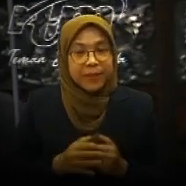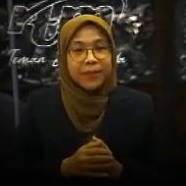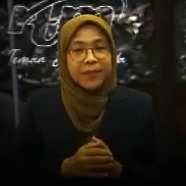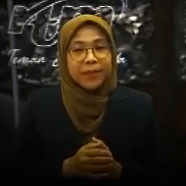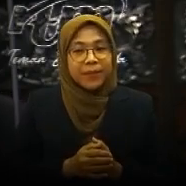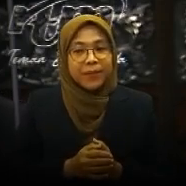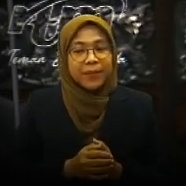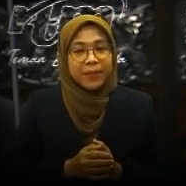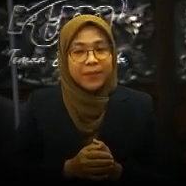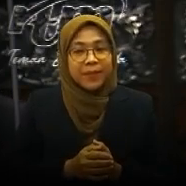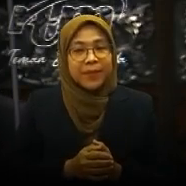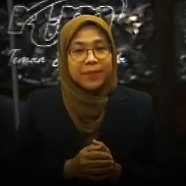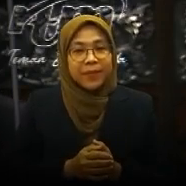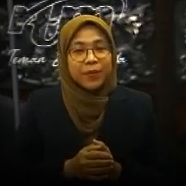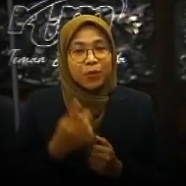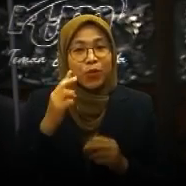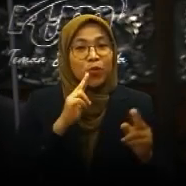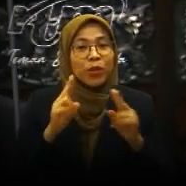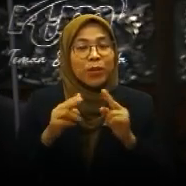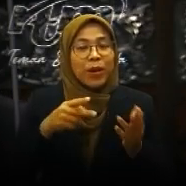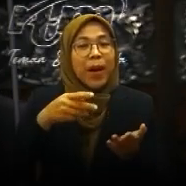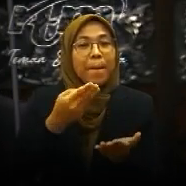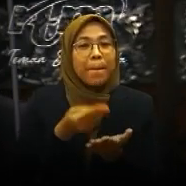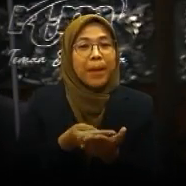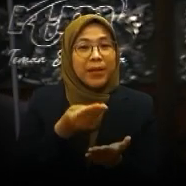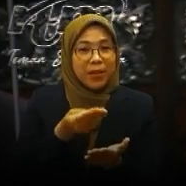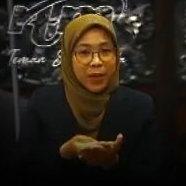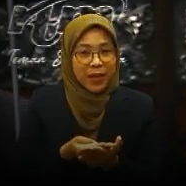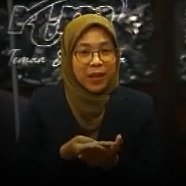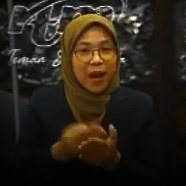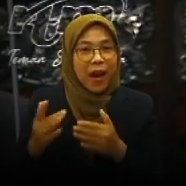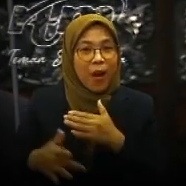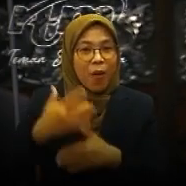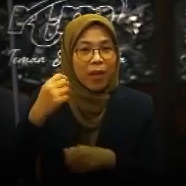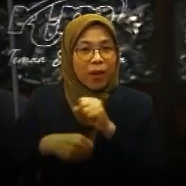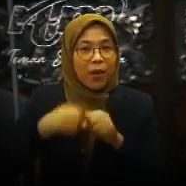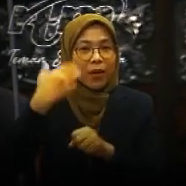dalam ucapan belanjawan, setelah ucapan belanjawan awal tahun depan. Terima kasih.